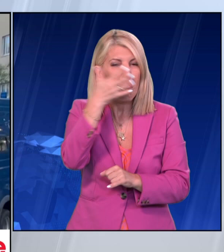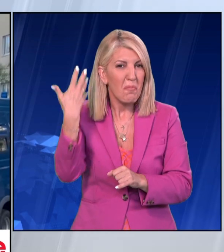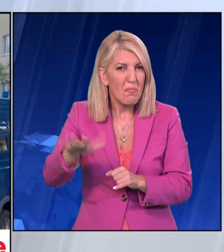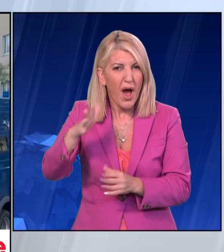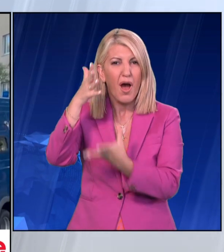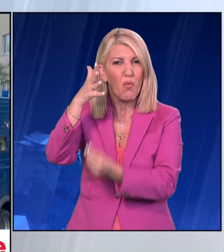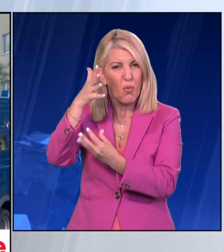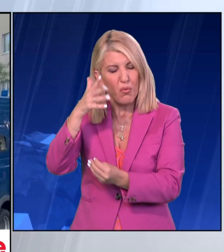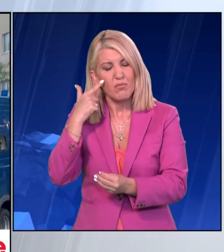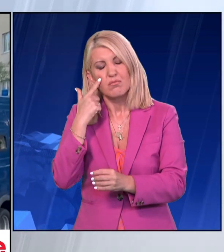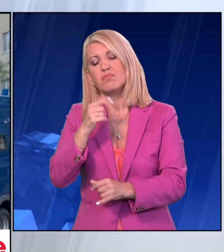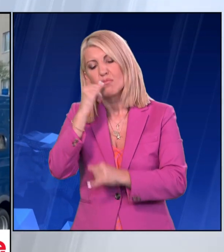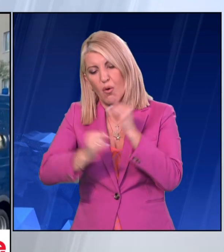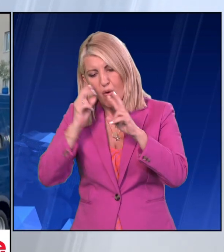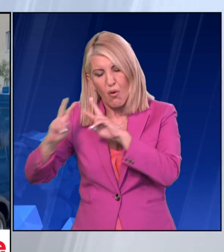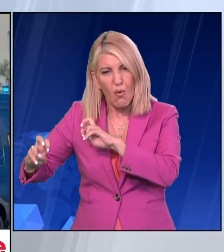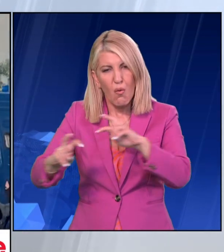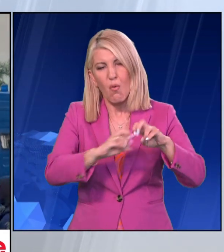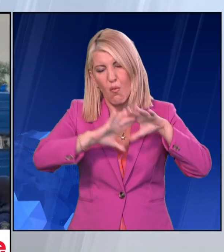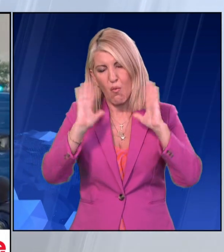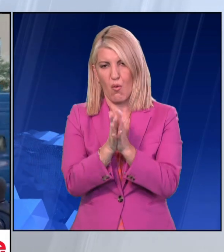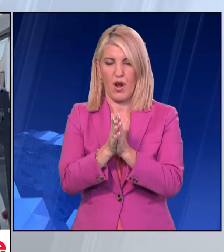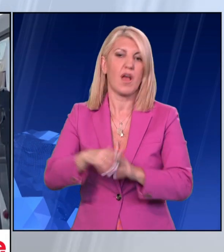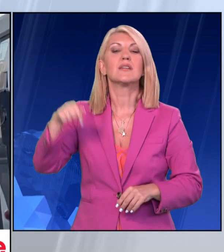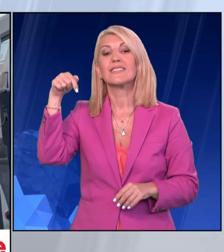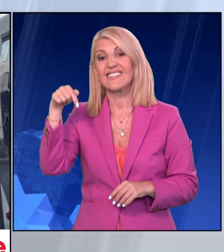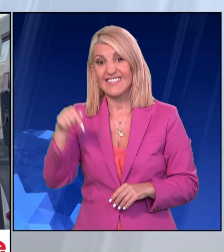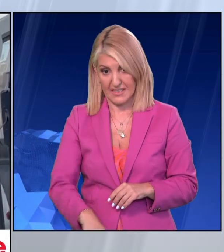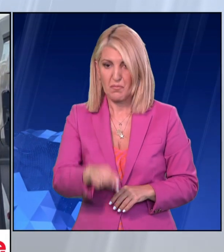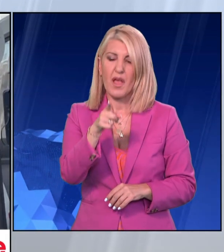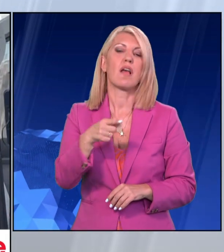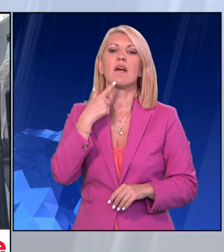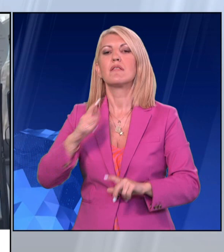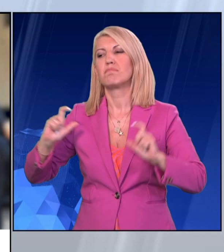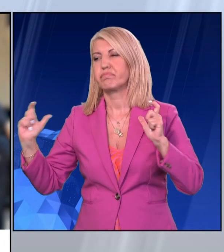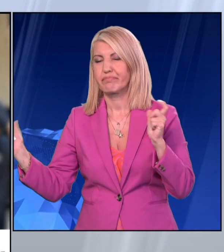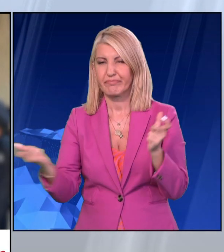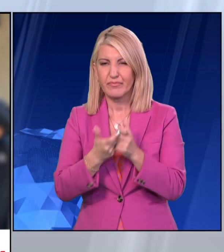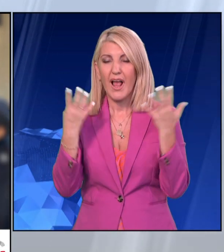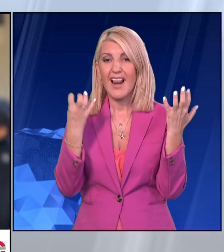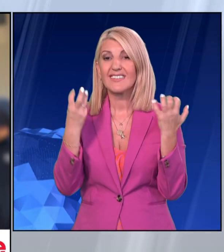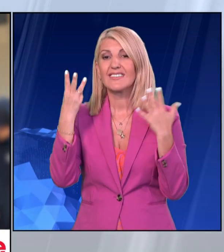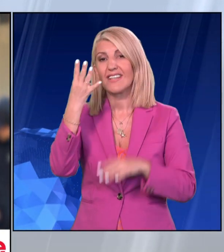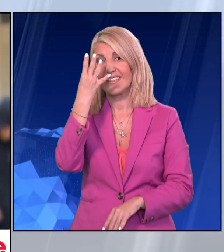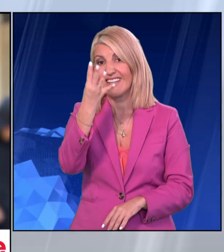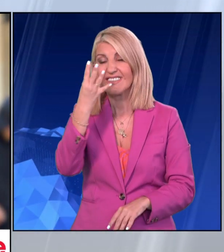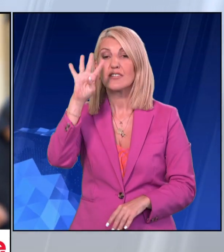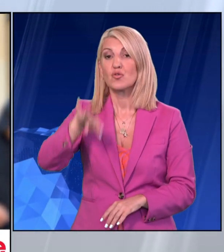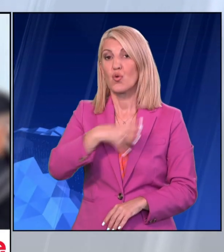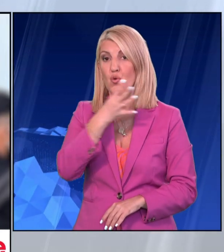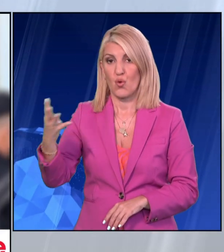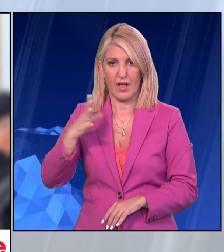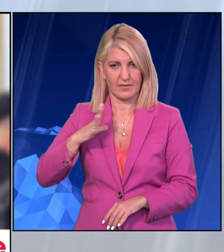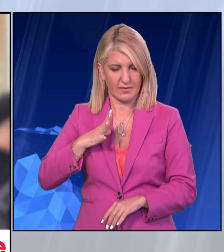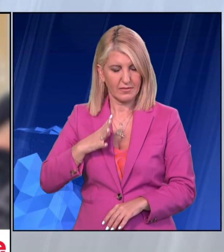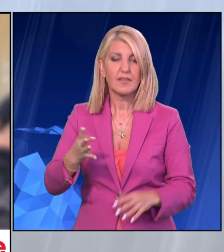Στον εισαγγελέα οδηγήθηκαν σήμερα οι συλληφθέντες της δολοφονικής επίθεσης έξω από το γήπεδο της ΑΕΚ. 94 Κροάτες, 6 Έλληνες